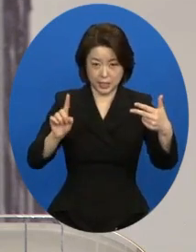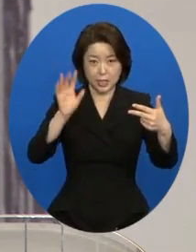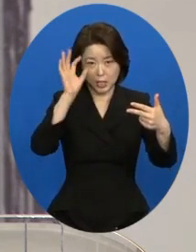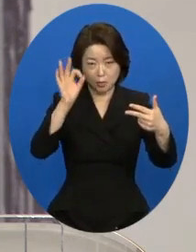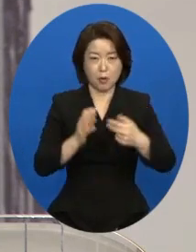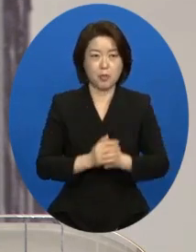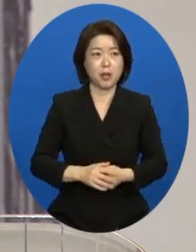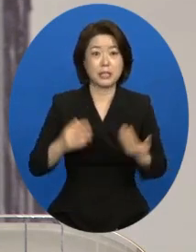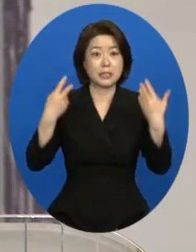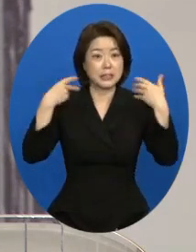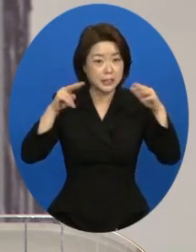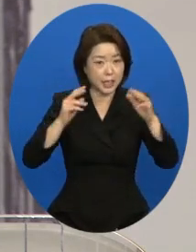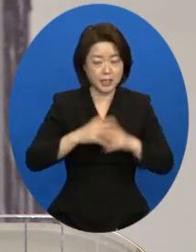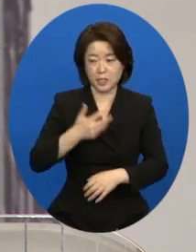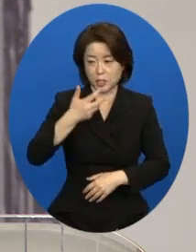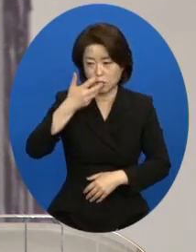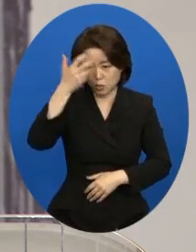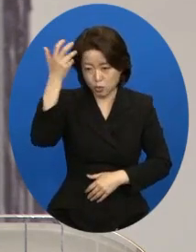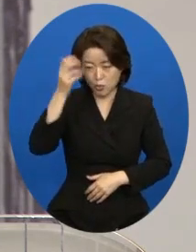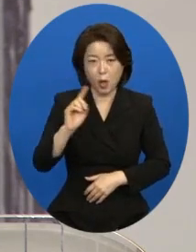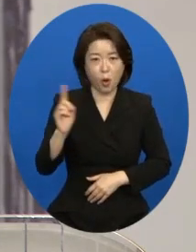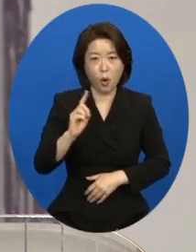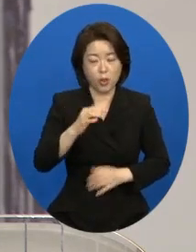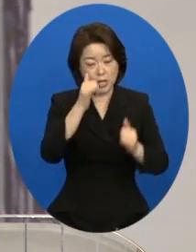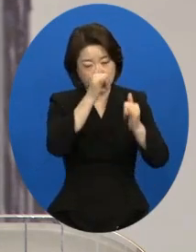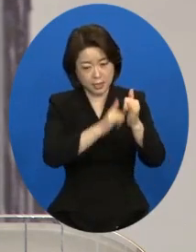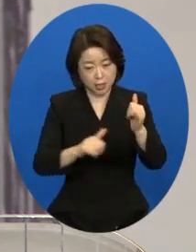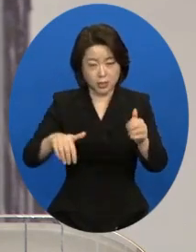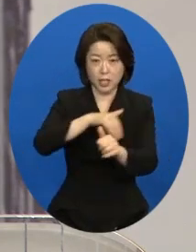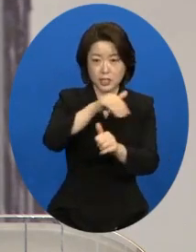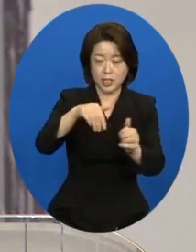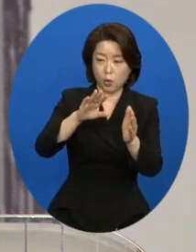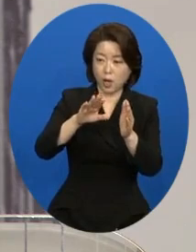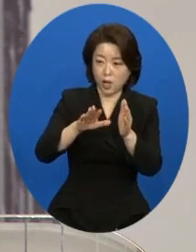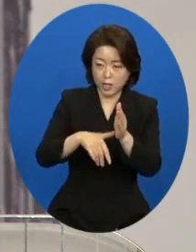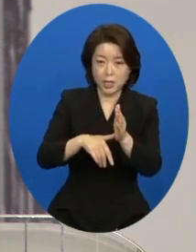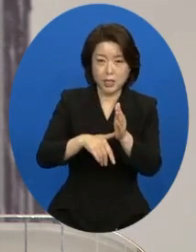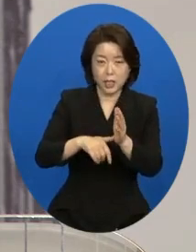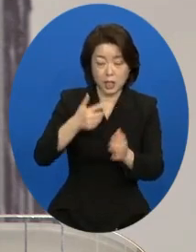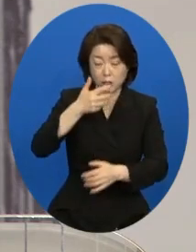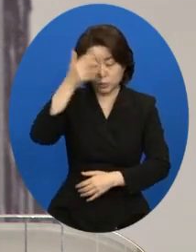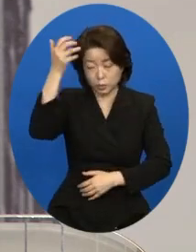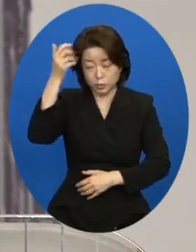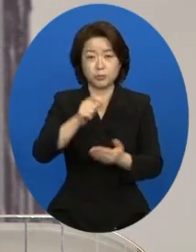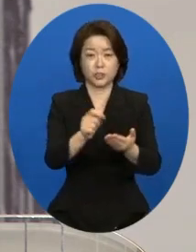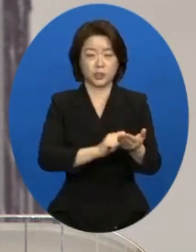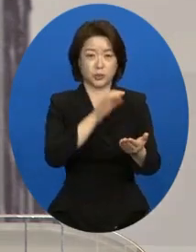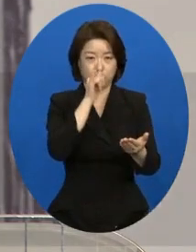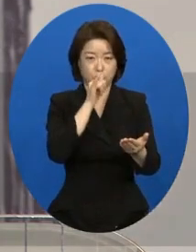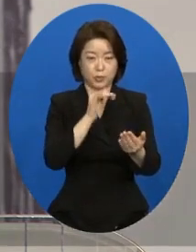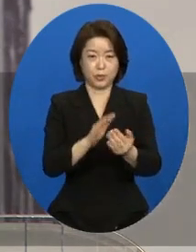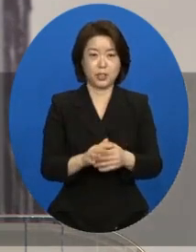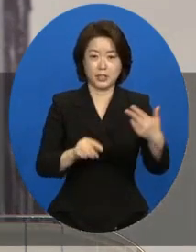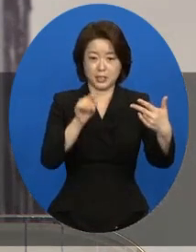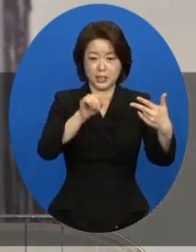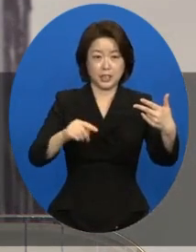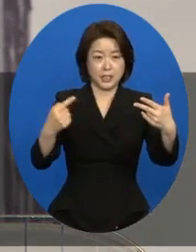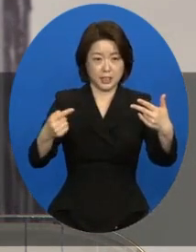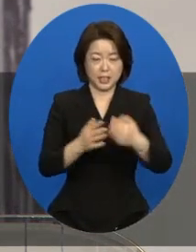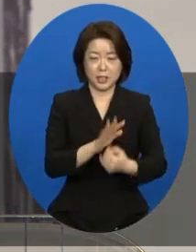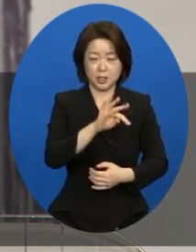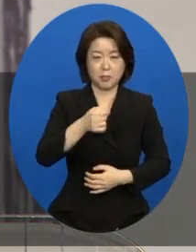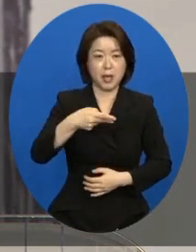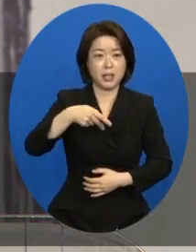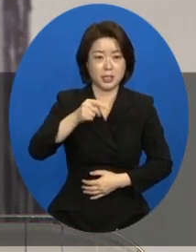이 꿈을 어느 역사적인 상황 속에서 꾸게 되었는지를 성경 기록을 하고 있어요. 1절에 보시면